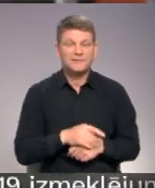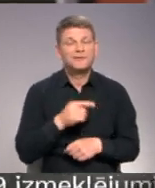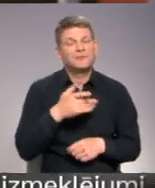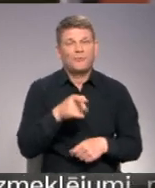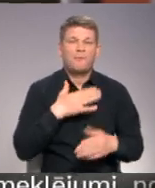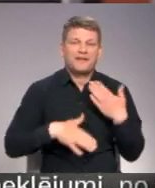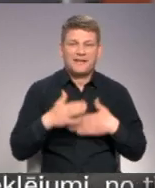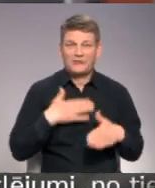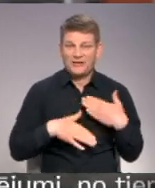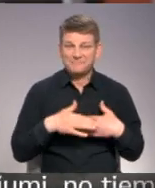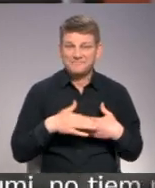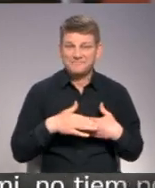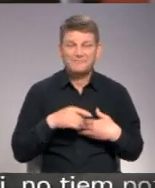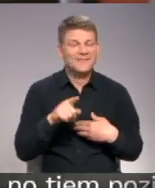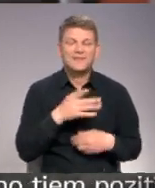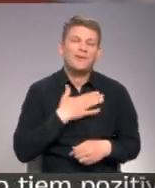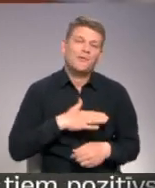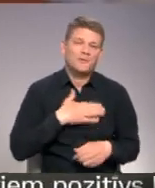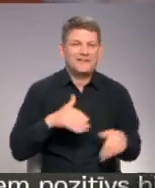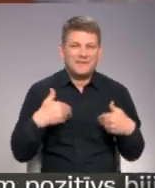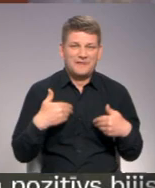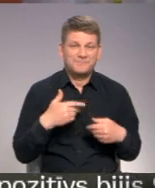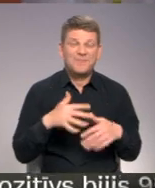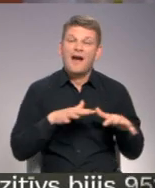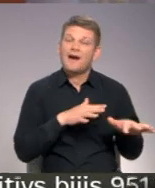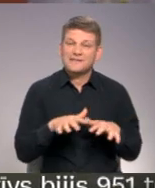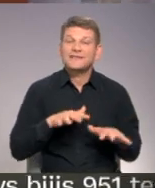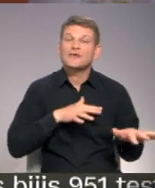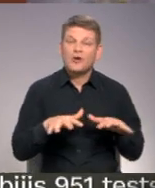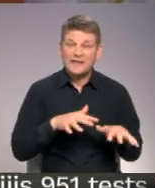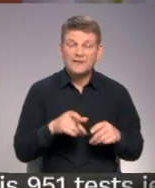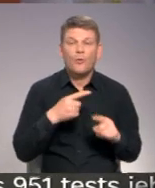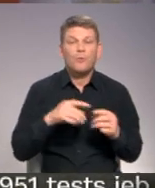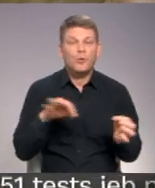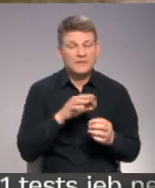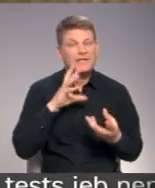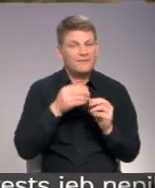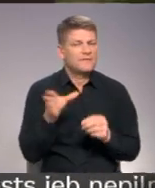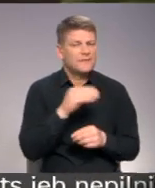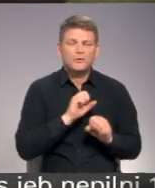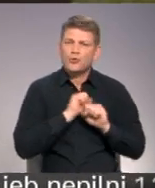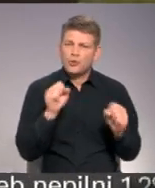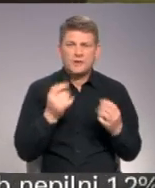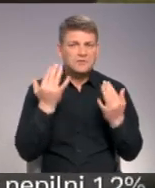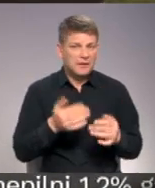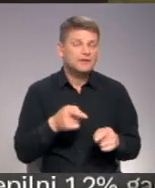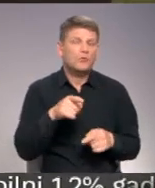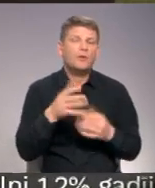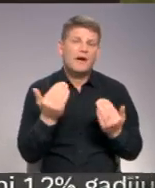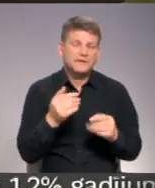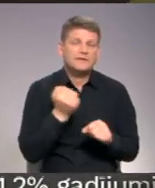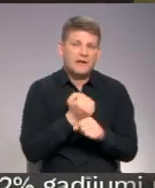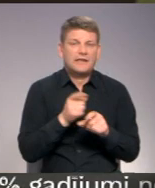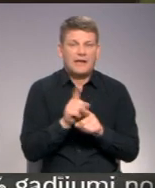to patikšanu, un tas ir ļoti, ļoti iepriecinoši. Akcijas organizatori un mūziķi ievēro visus drošības pasākumus un to aicina darīt